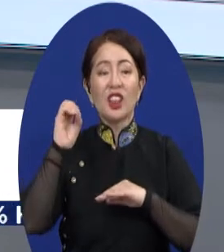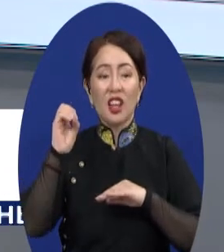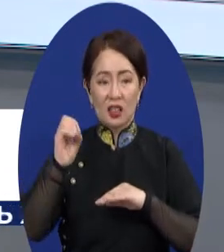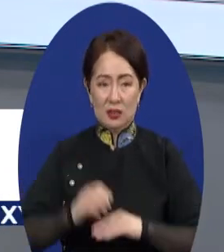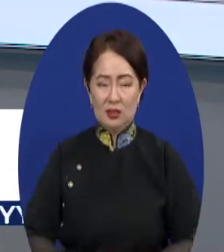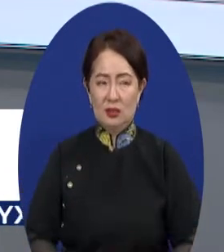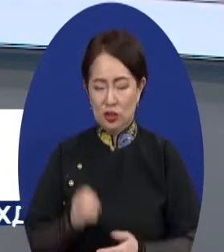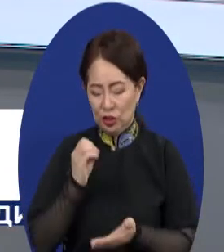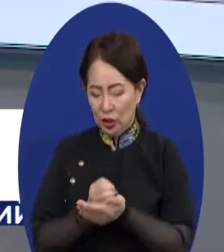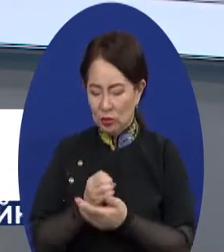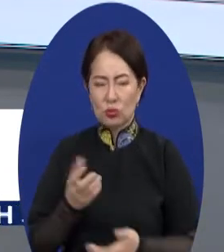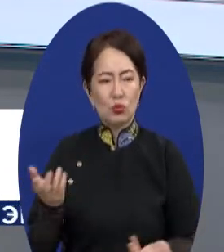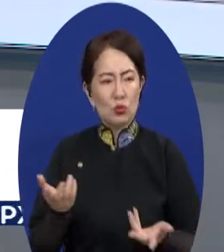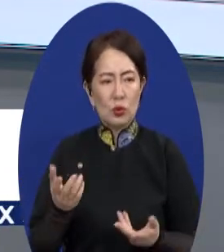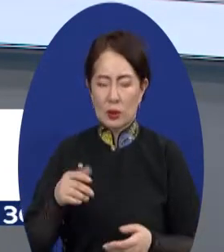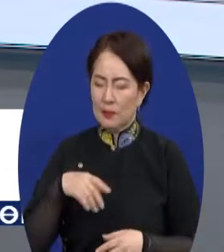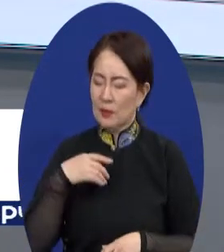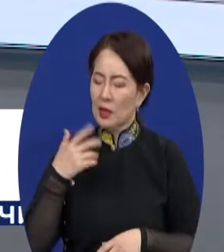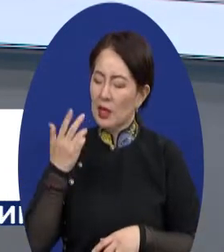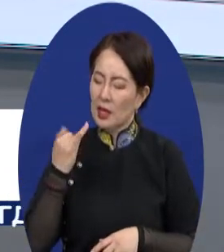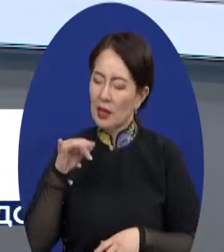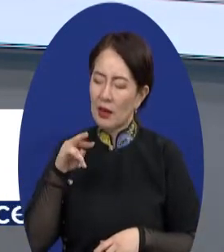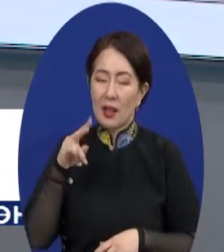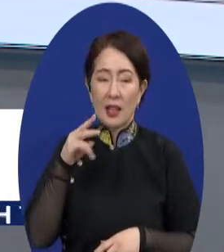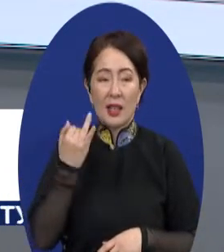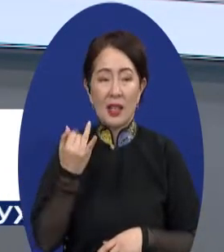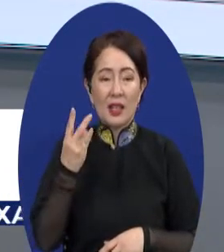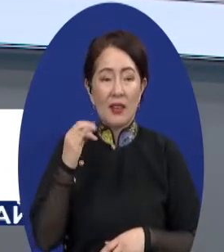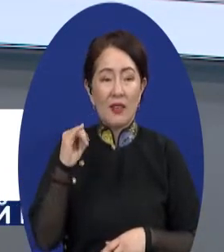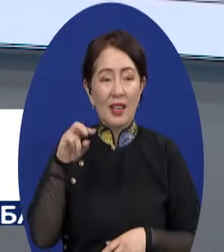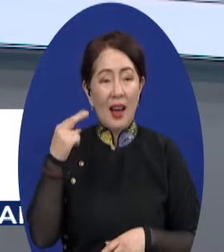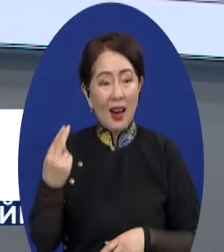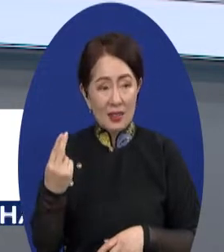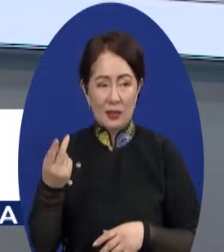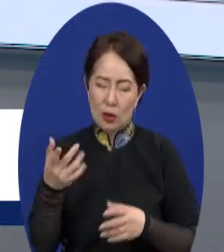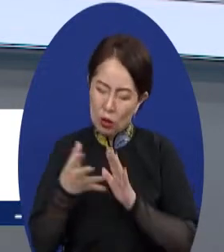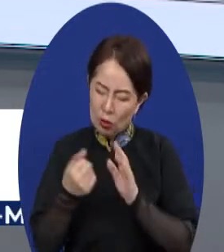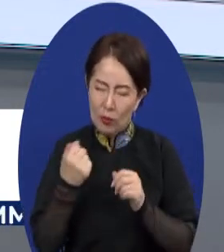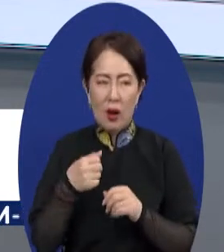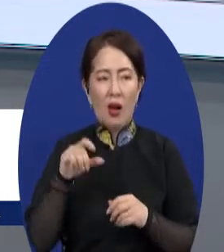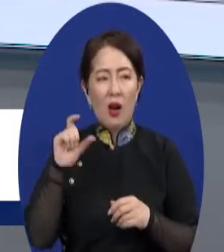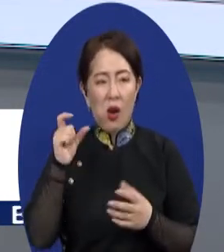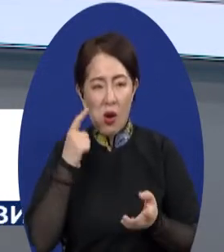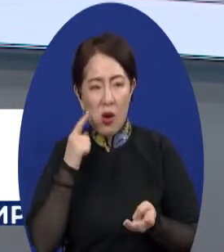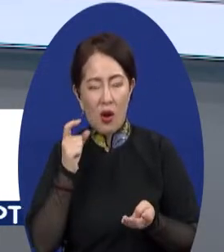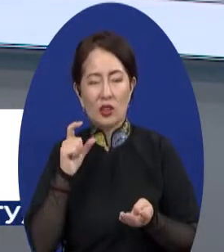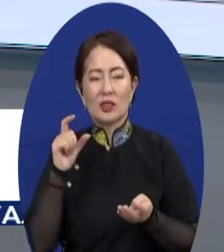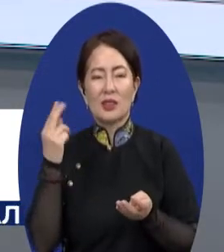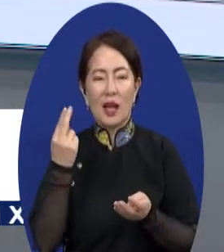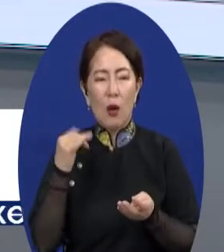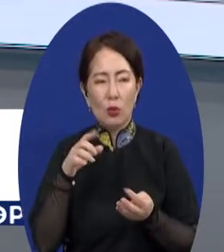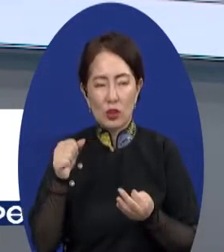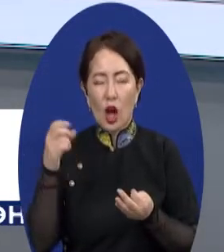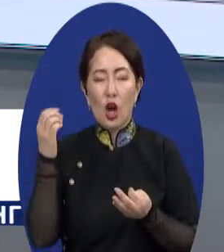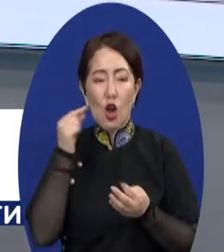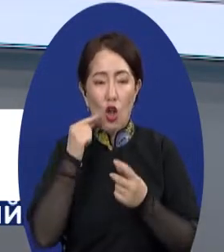бол инфляци өргөн хэрэглээний бараа бүтээгдэхүүний үнд бол гол нөлөө үзүүлдэг зүйл бол цагаан будаа, элсэн чихэр, йотон, за хүнсний ургамлын тос байдаг. За харин